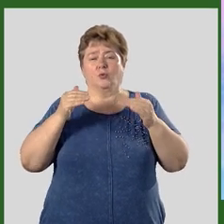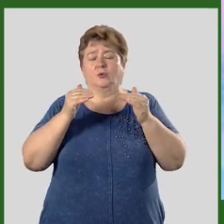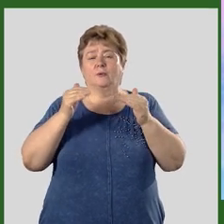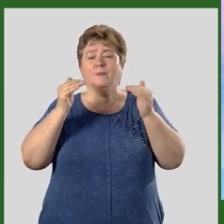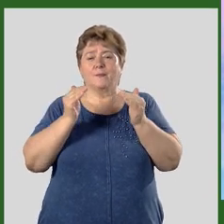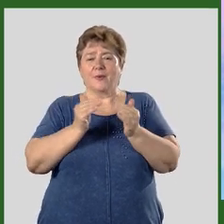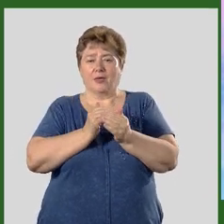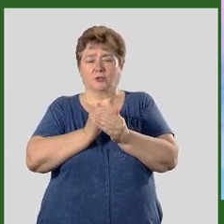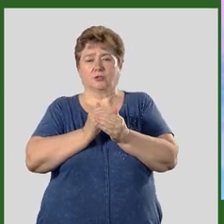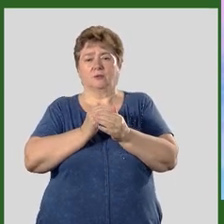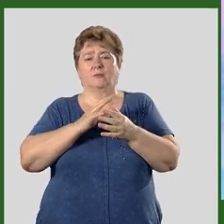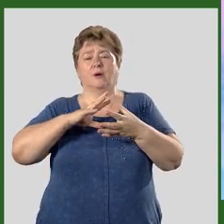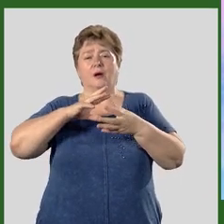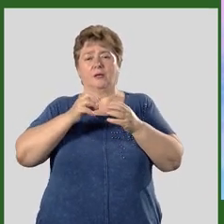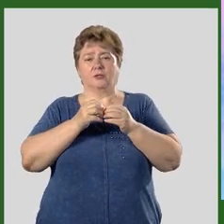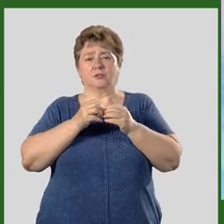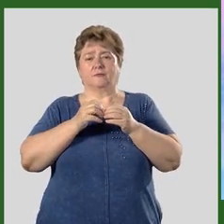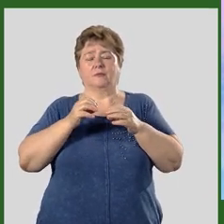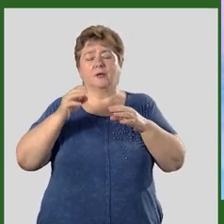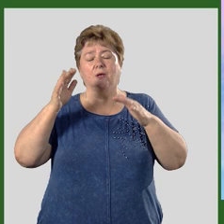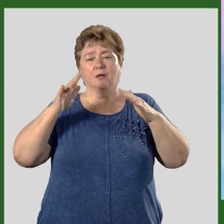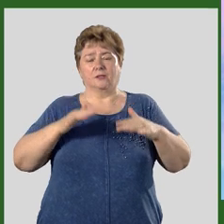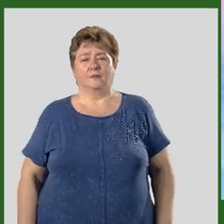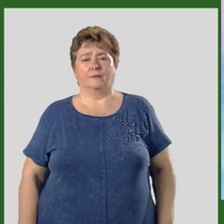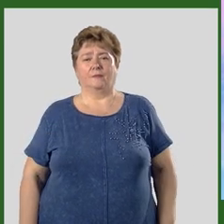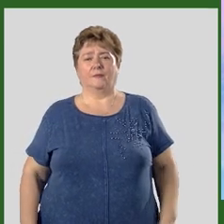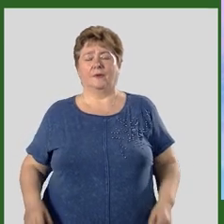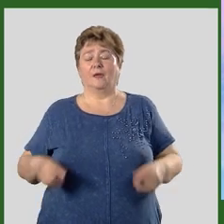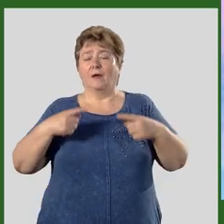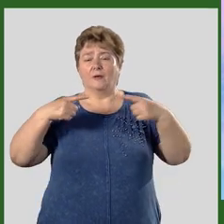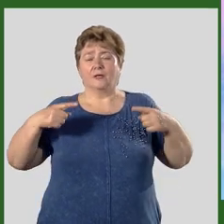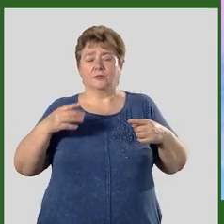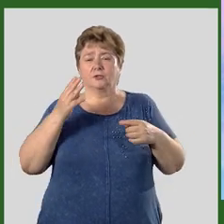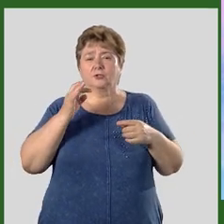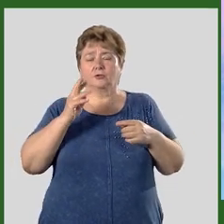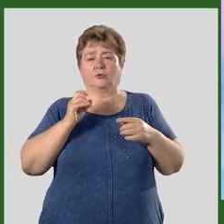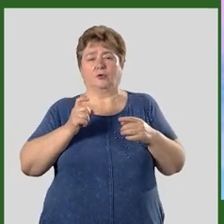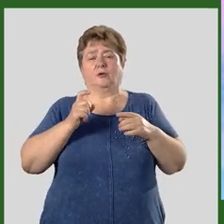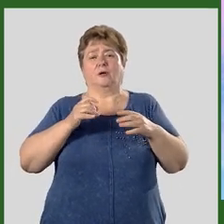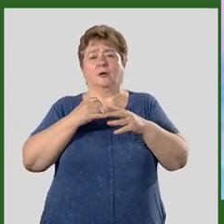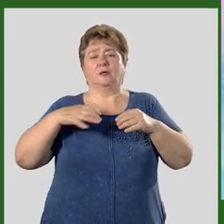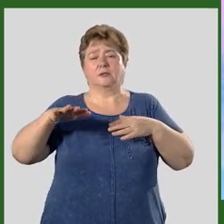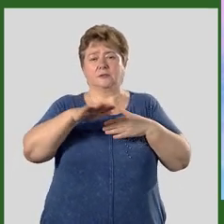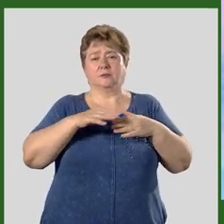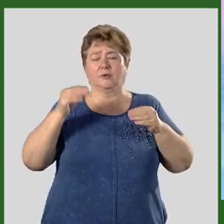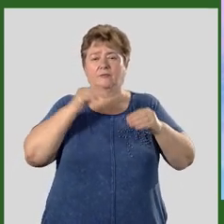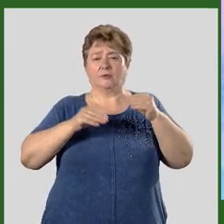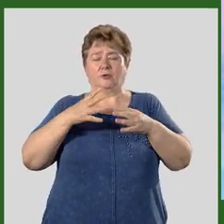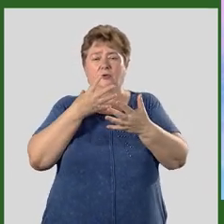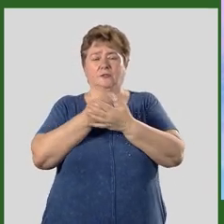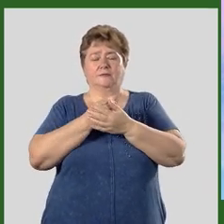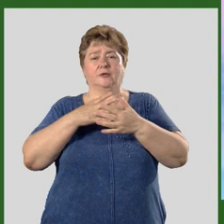меньшим количеством осадков. В различных широтах Земли формируются